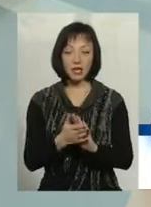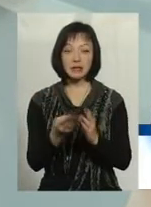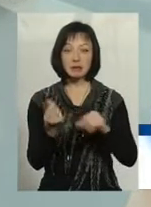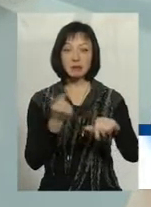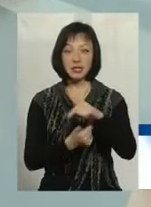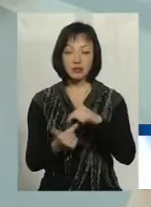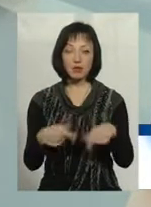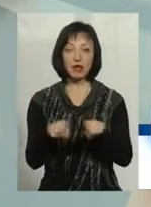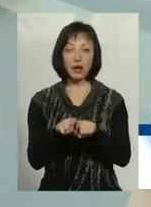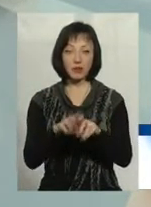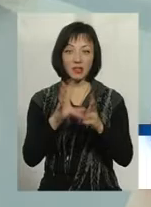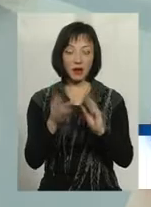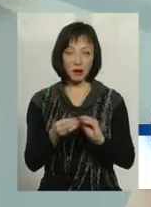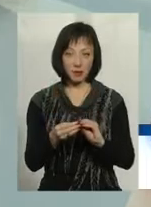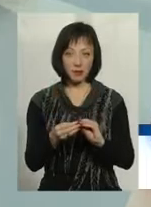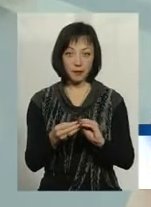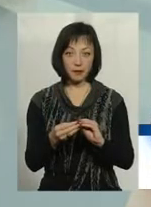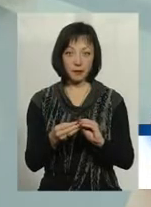енергоефективні проекти.